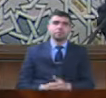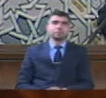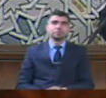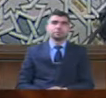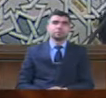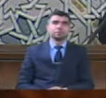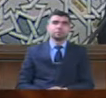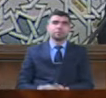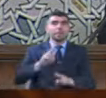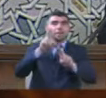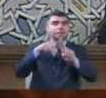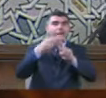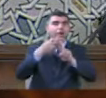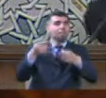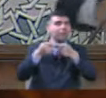تعقيب سيد النائب.